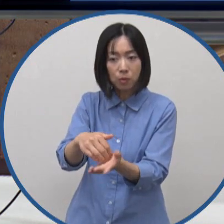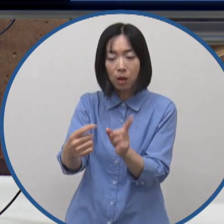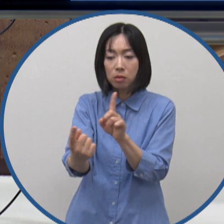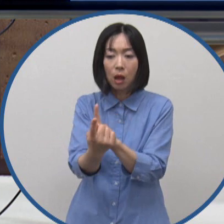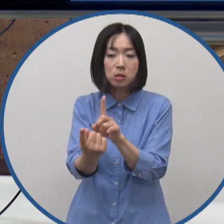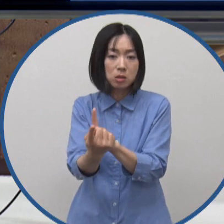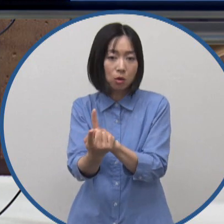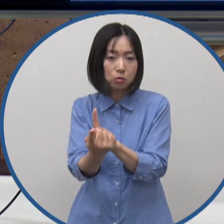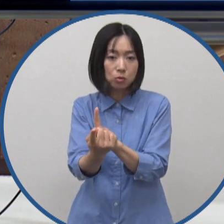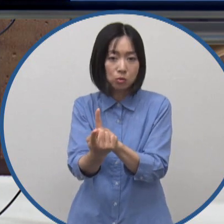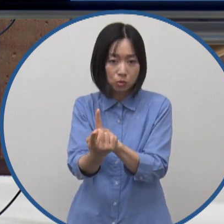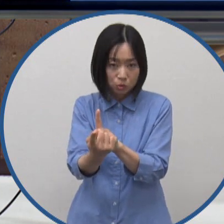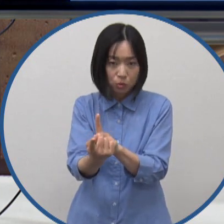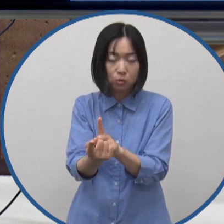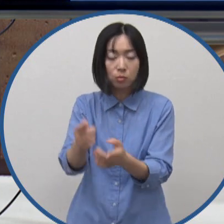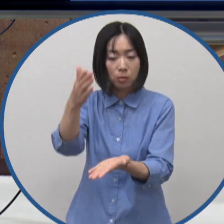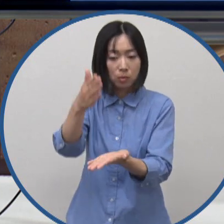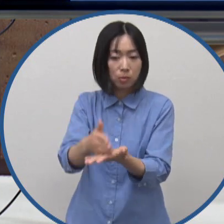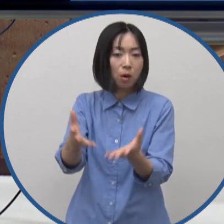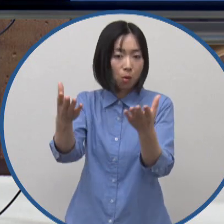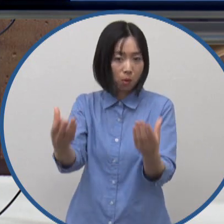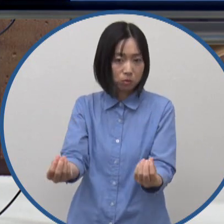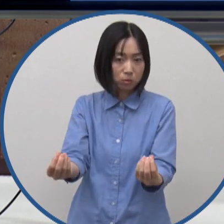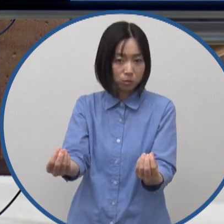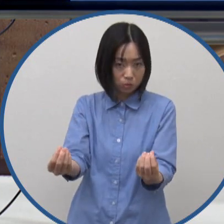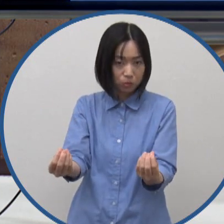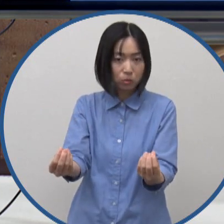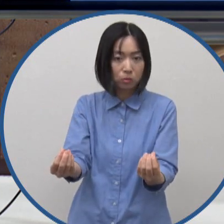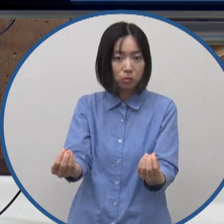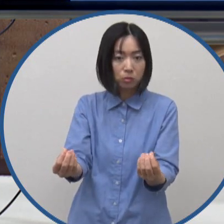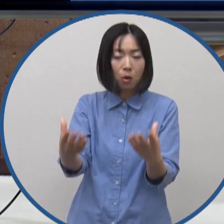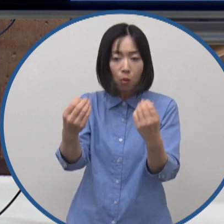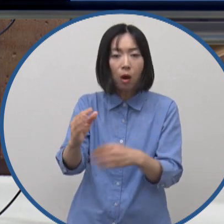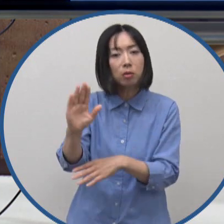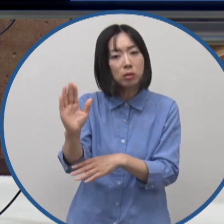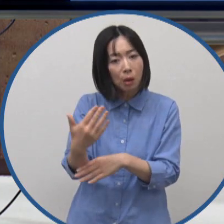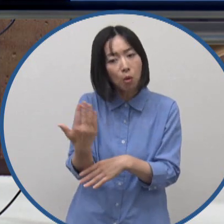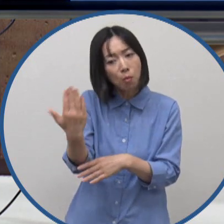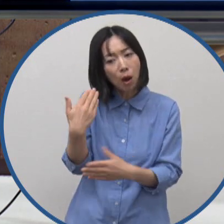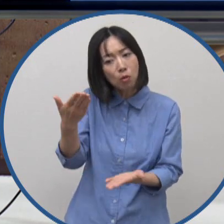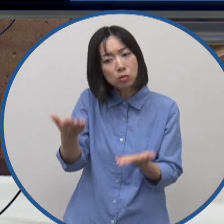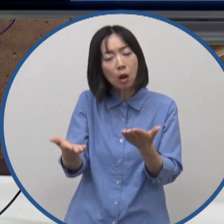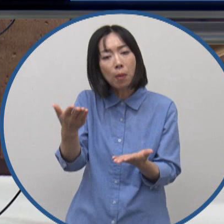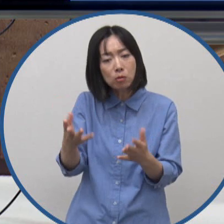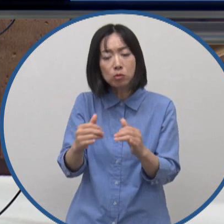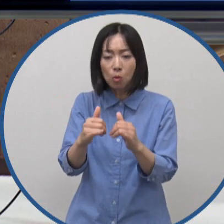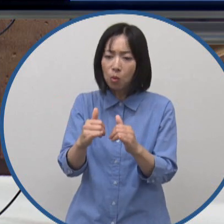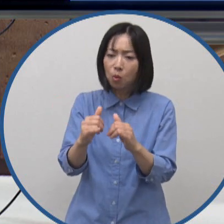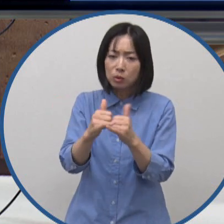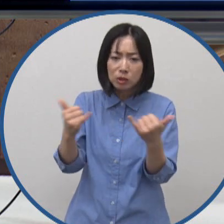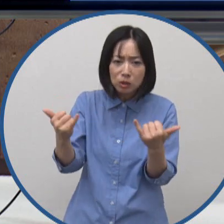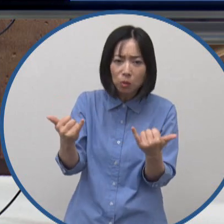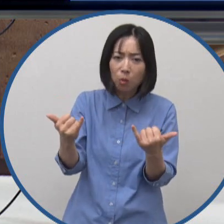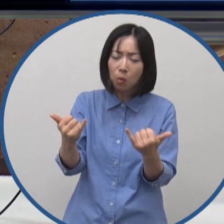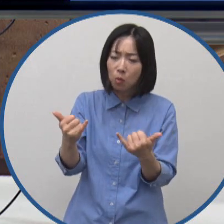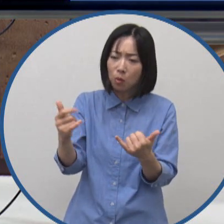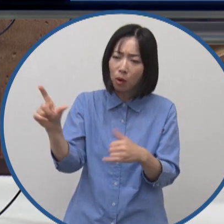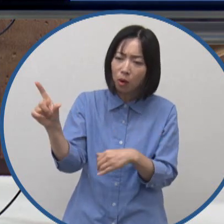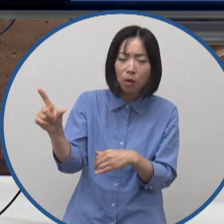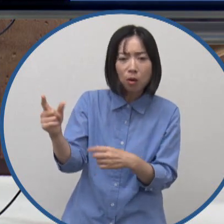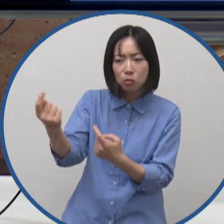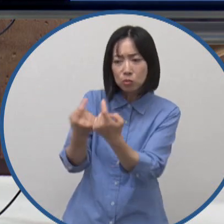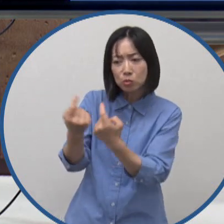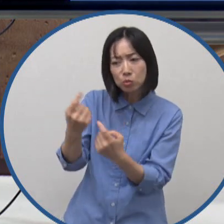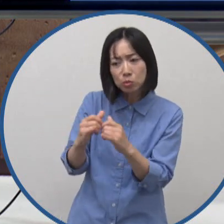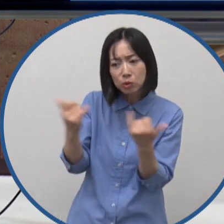解除するとこういうレベルになるというか、これのレベルでもこの以前と比べると低いんでですね、お店の皆さんがとても苦労されている